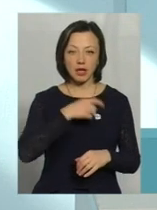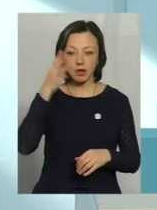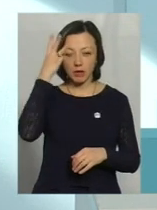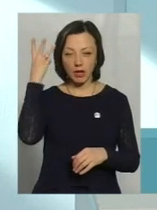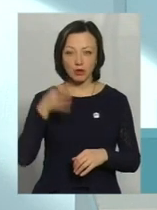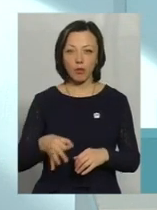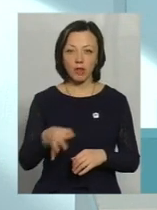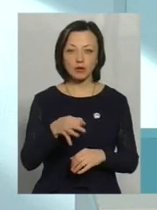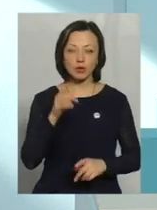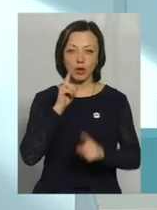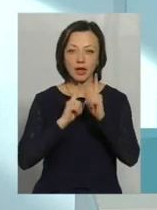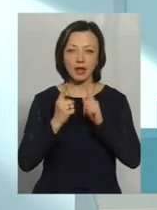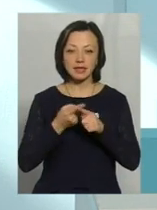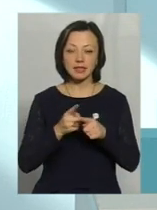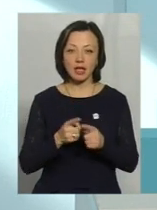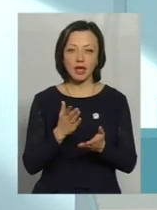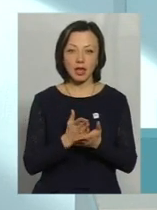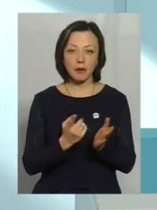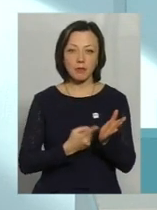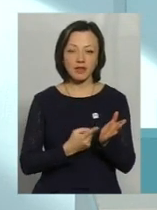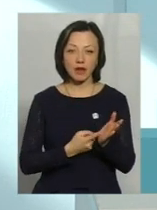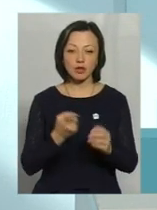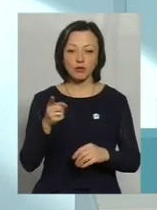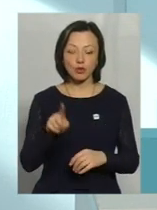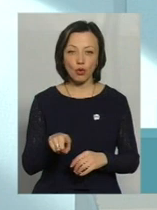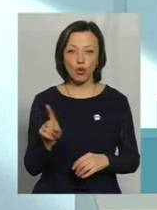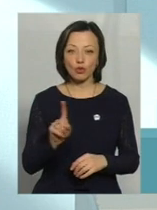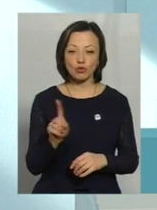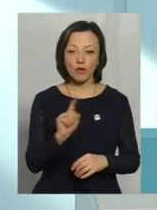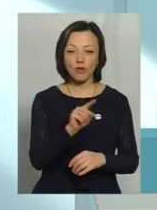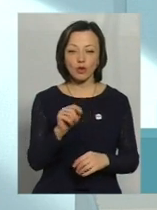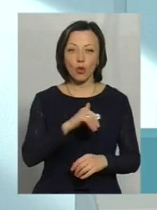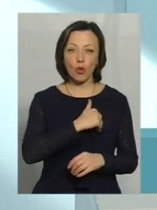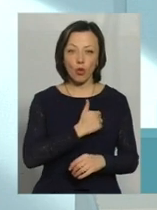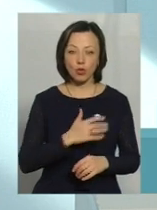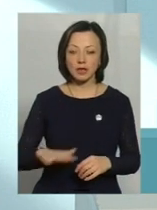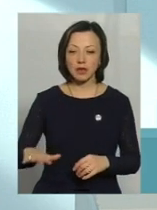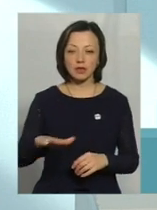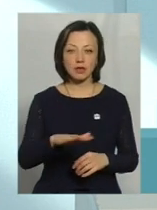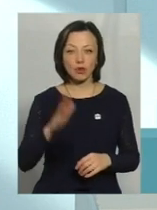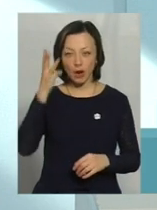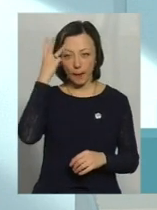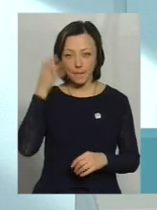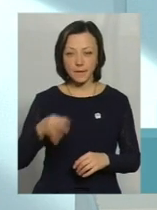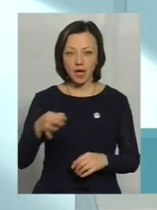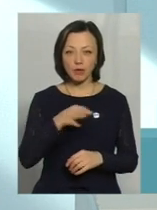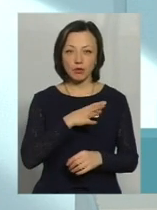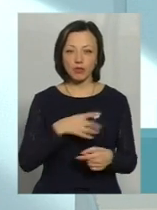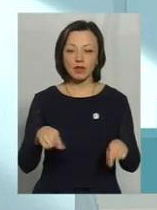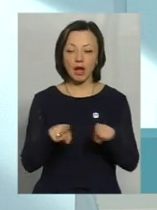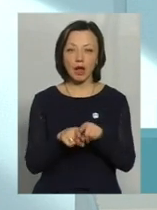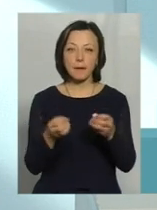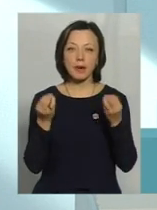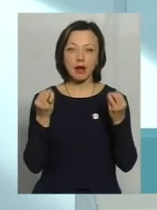обласної ради, і це є підтвердженням того, що вони хочуть, щоб на території Хмельниччини був такий